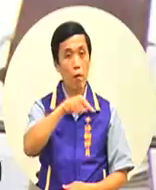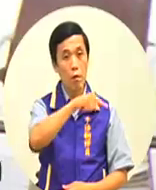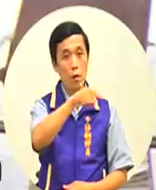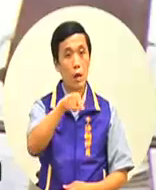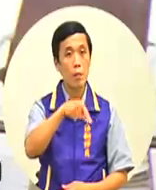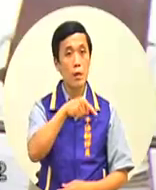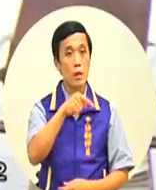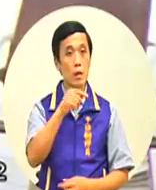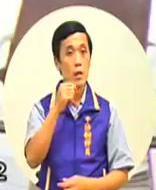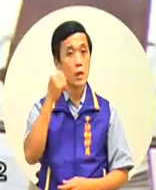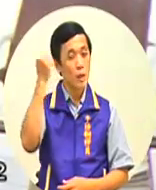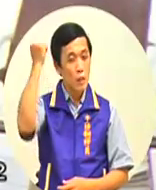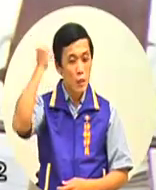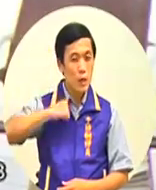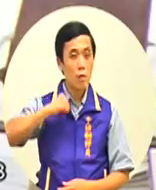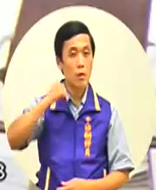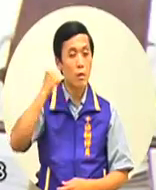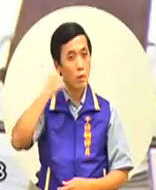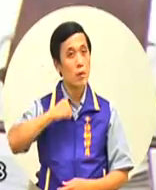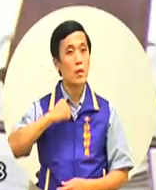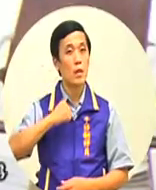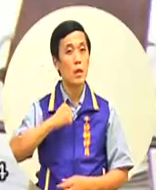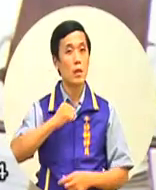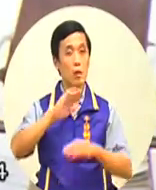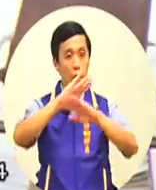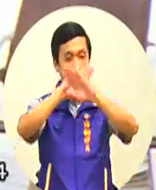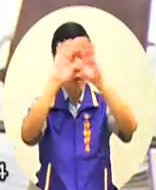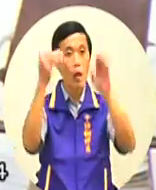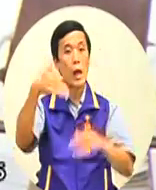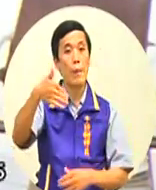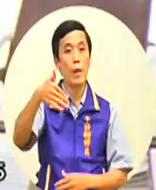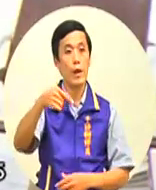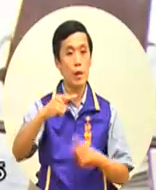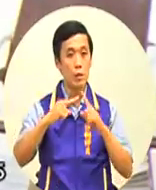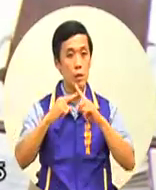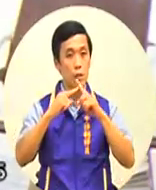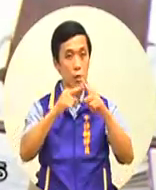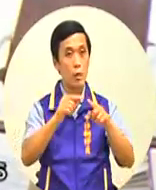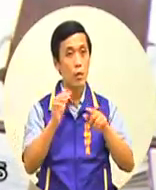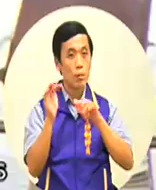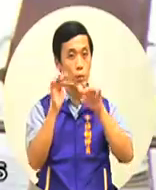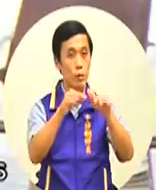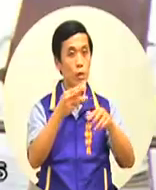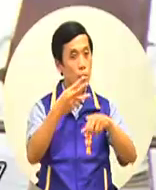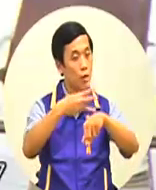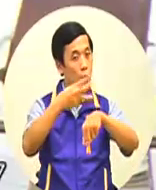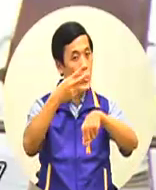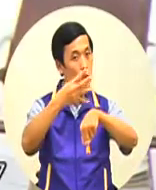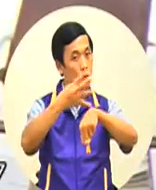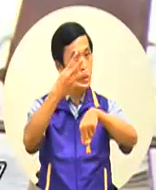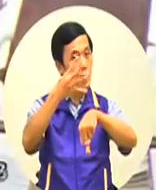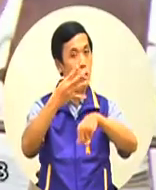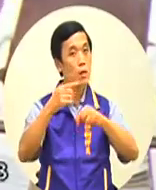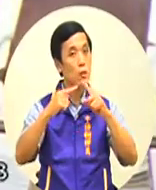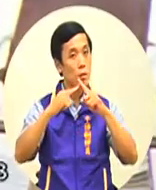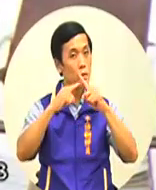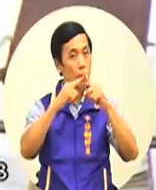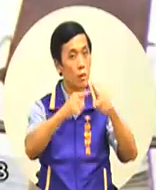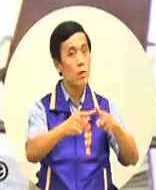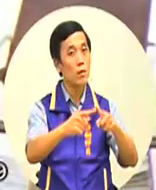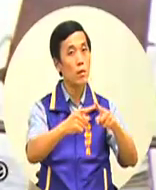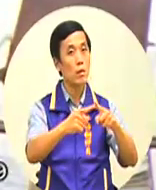困没天光哦，因为做早困嘛，困没天光哦，他们就去了三四点，四点外的个去这里，